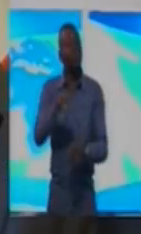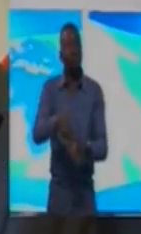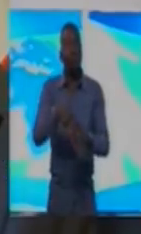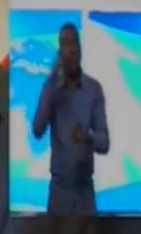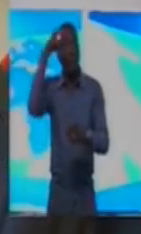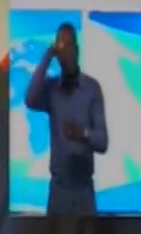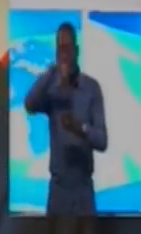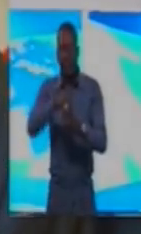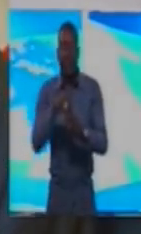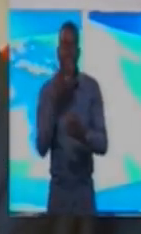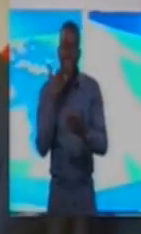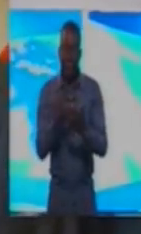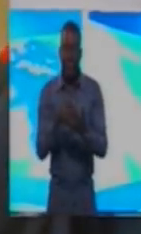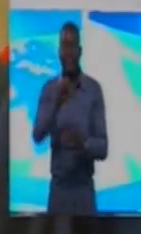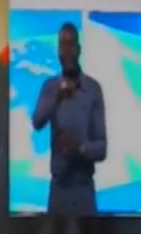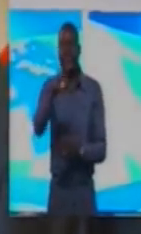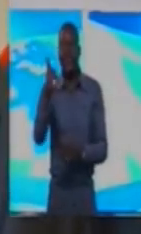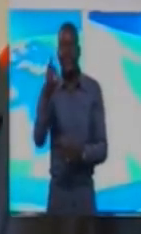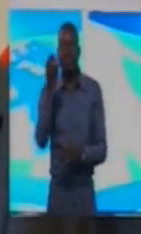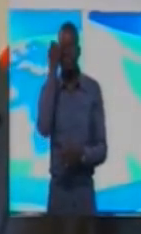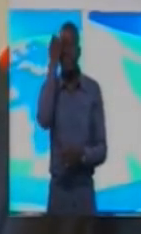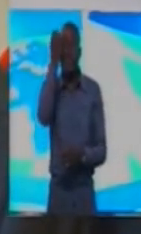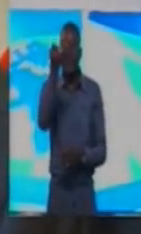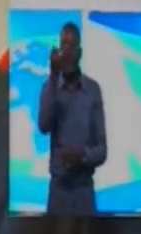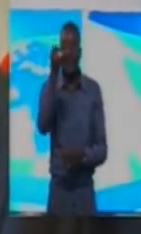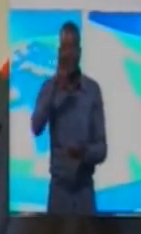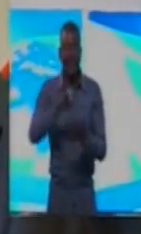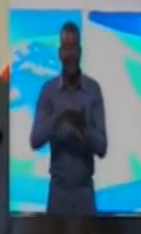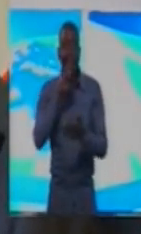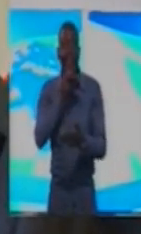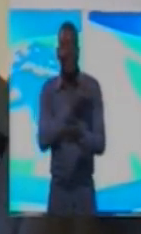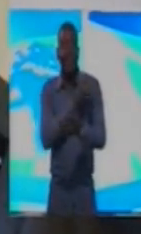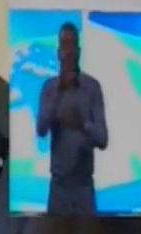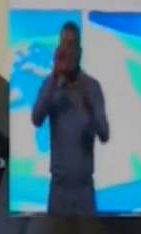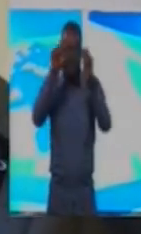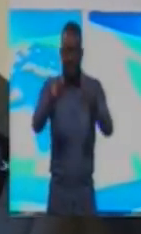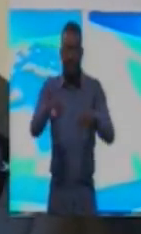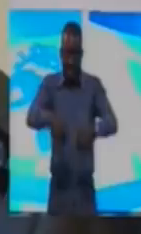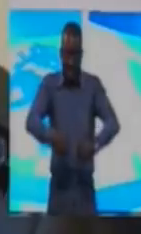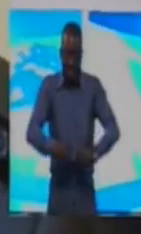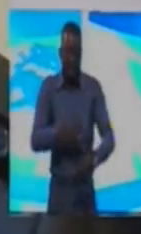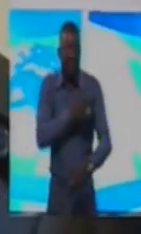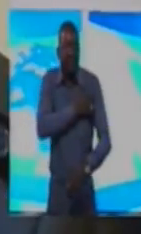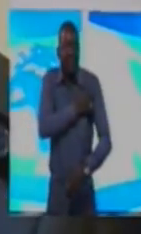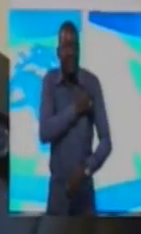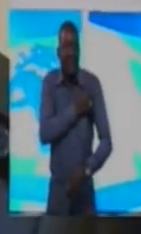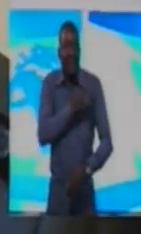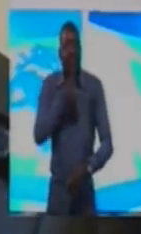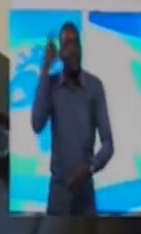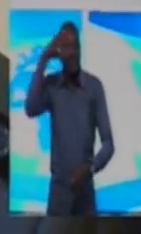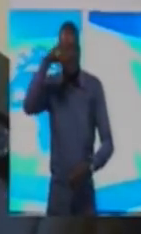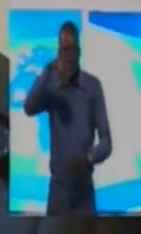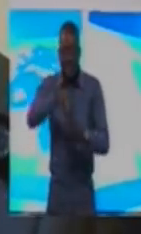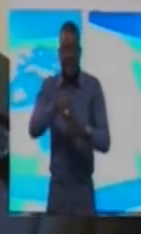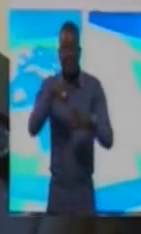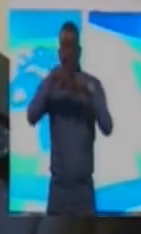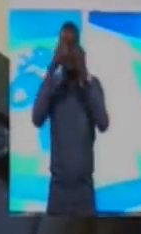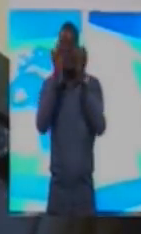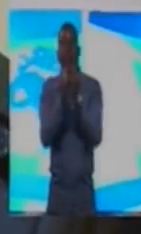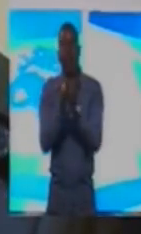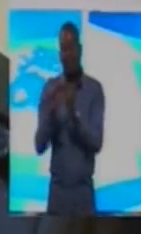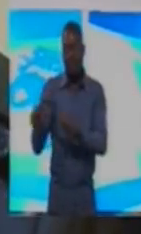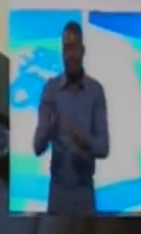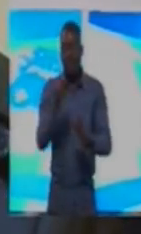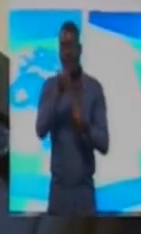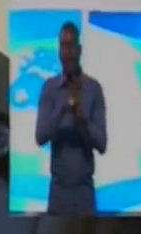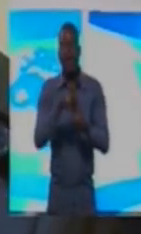et bien d'autres. L'idée d'ici est de renforcer les capacités des jeunes volontaires dans les domaines du secourisme d'urgence pour les actions en